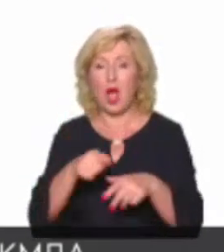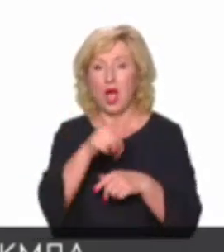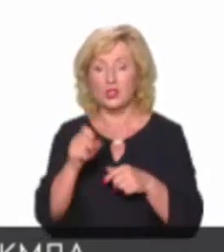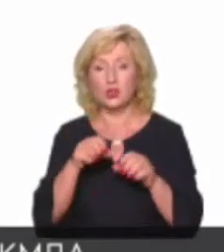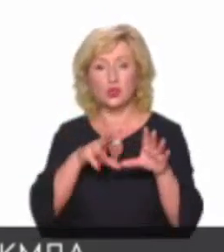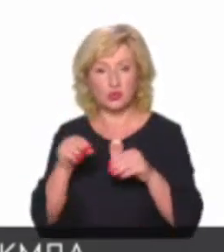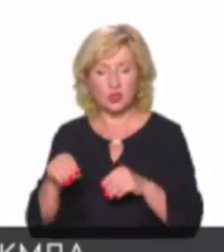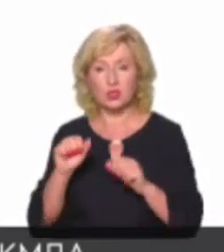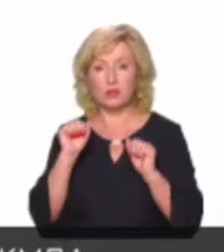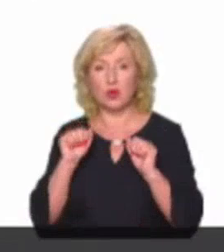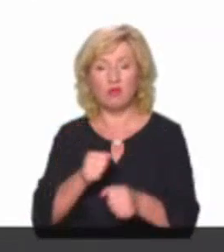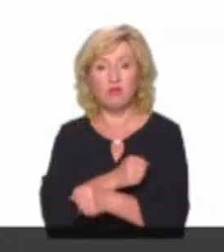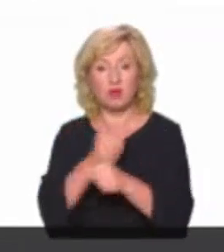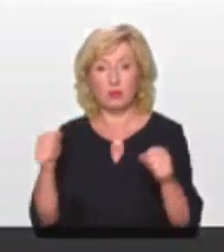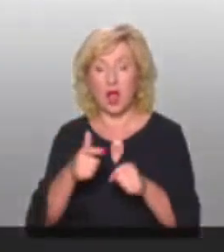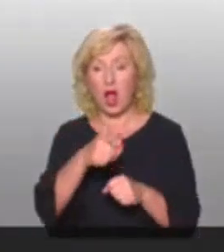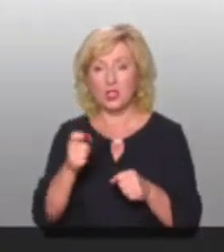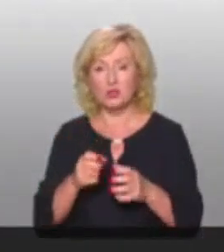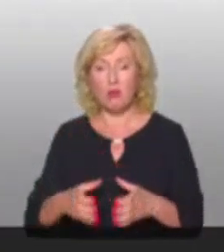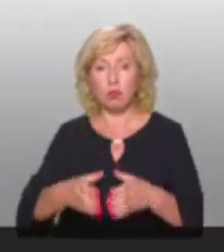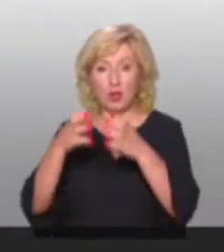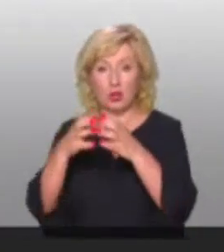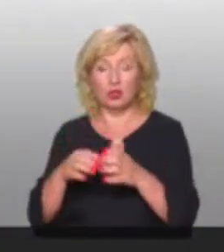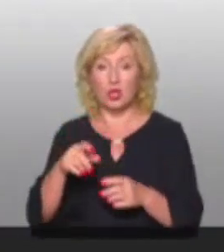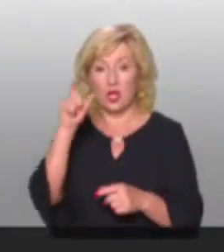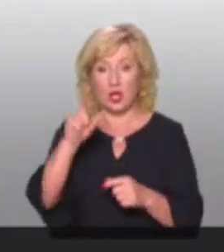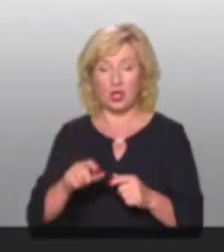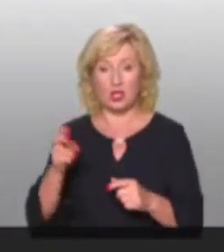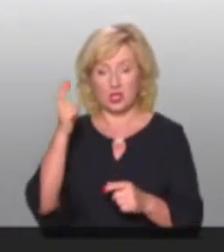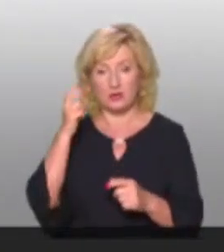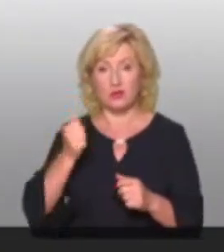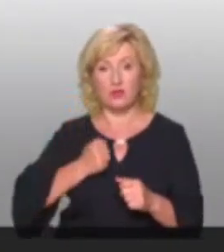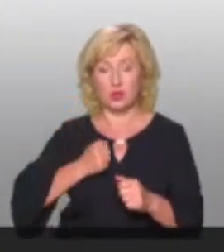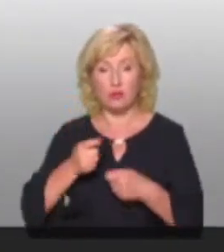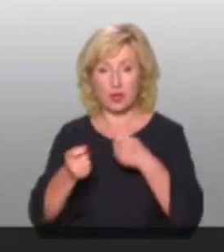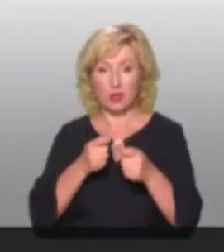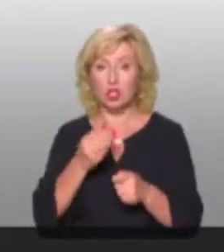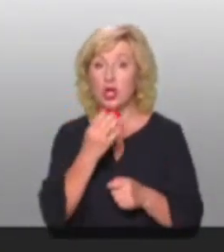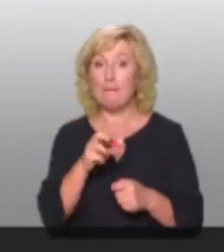не виключають версію вибуху газового балону. Однак речник Київської міської військової адміністрації Михайло